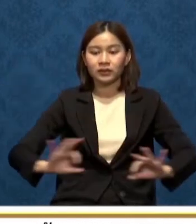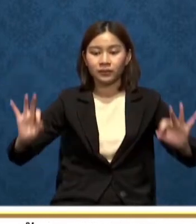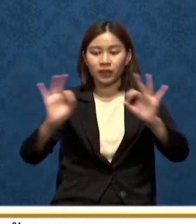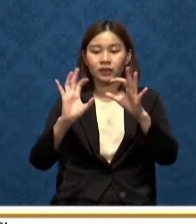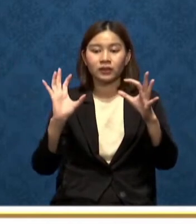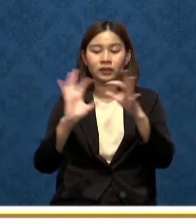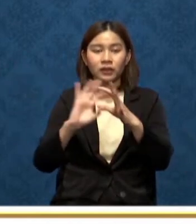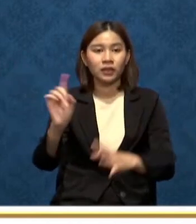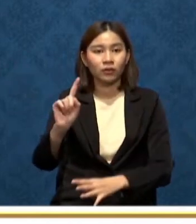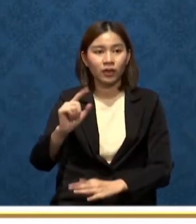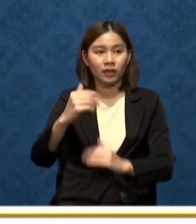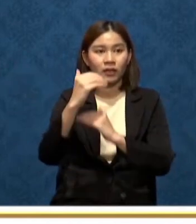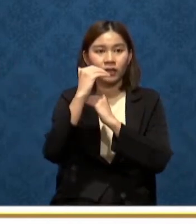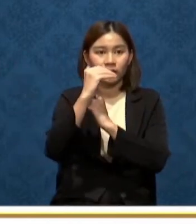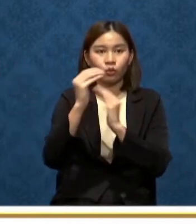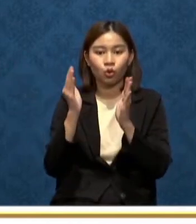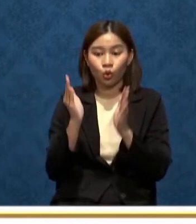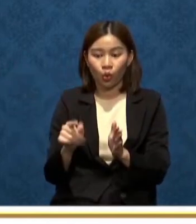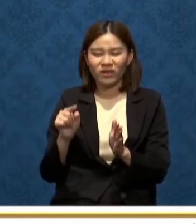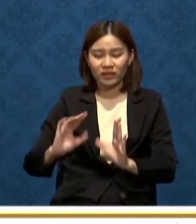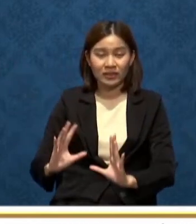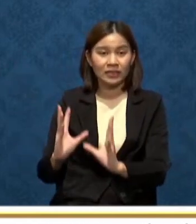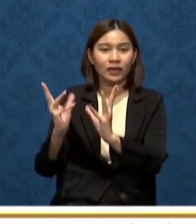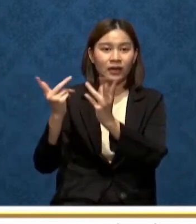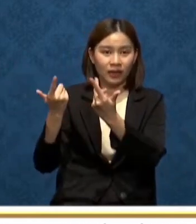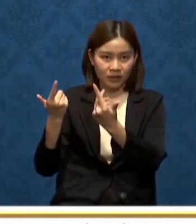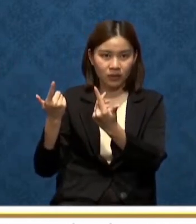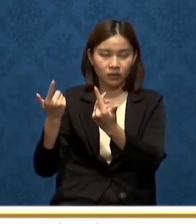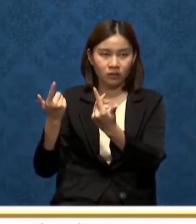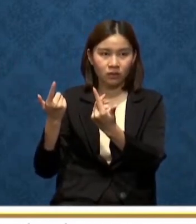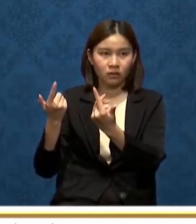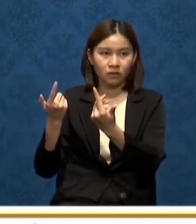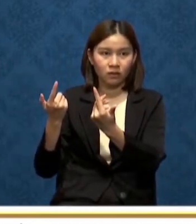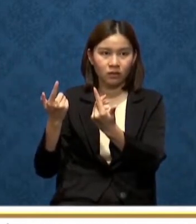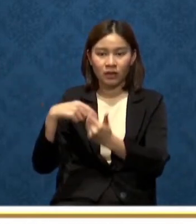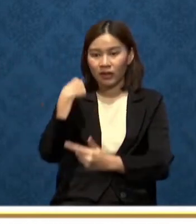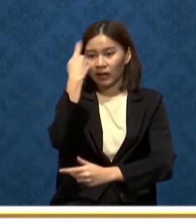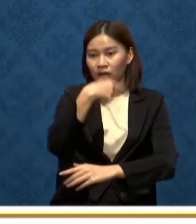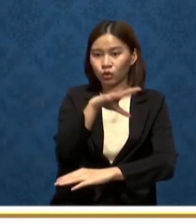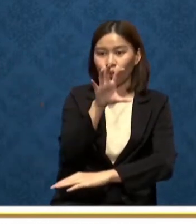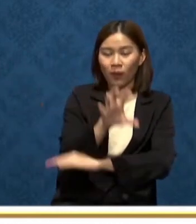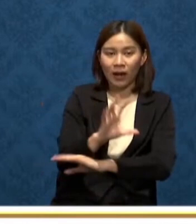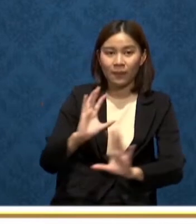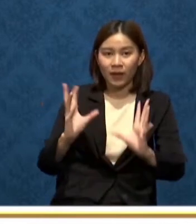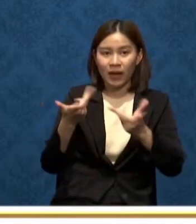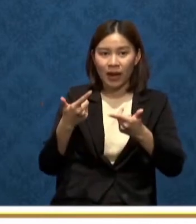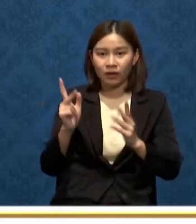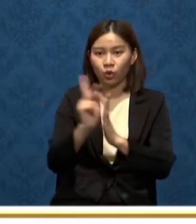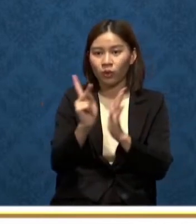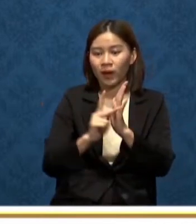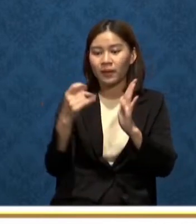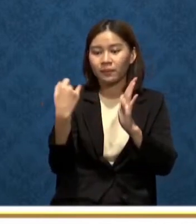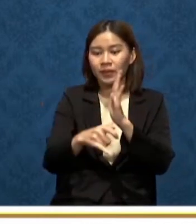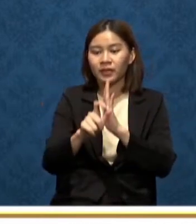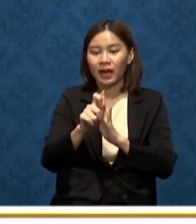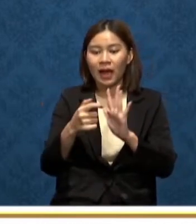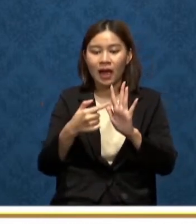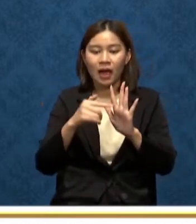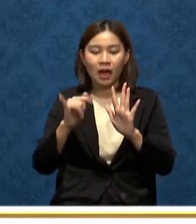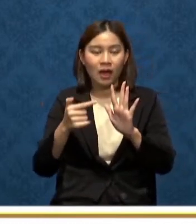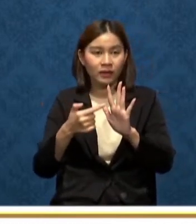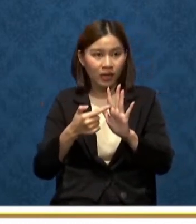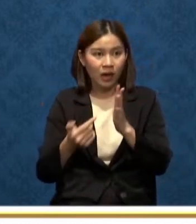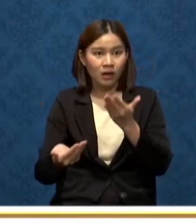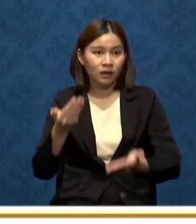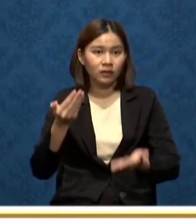กำหนดให้ บุคคลทสู perceptionsหรือถูกมันคับไปด้ฎุส คั่